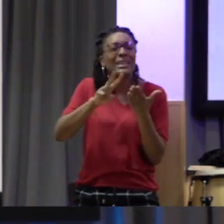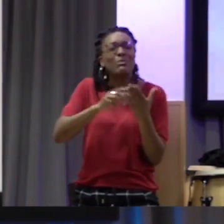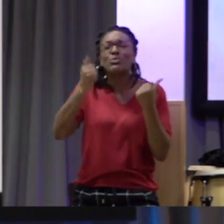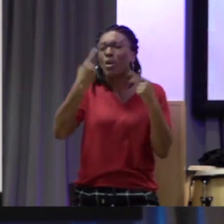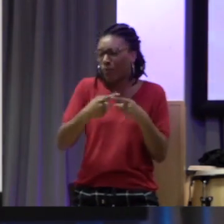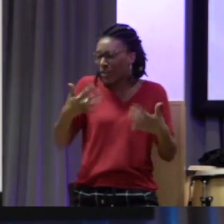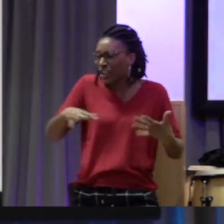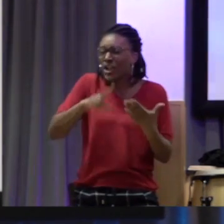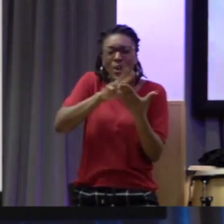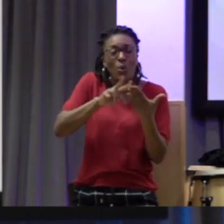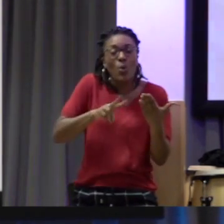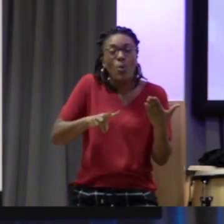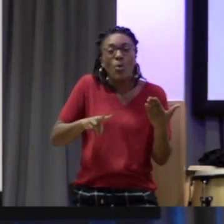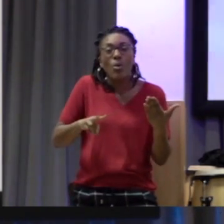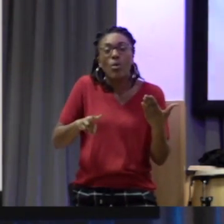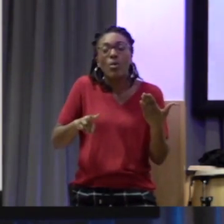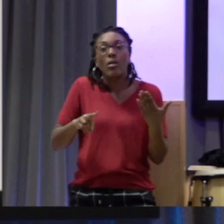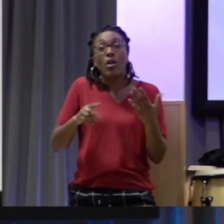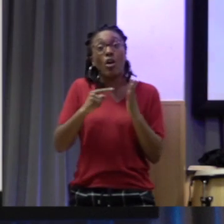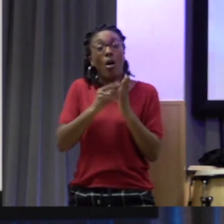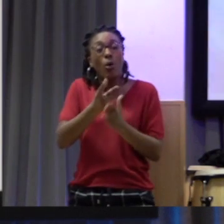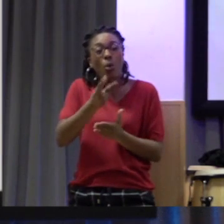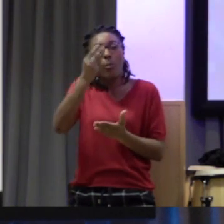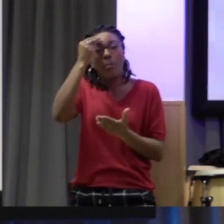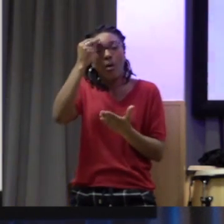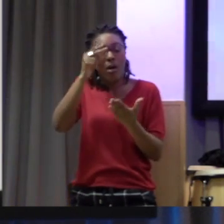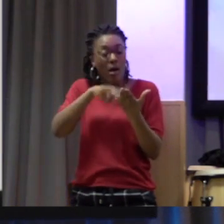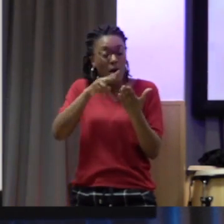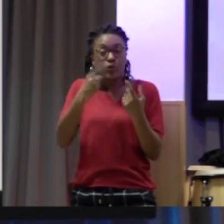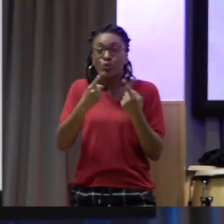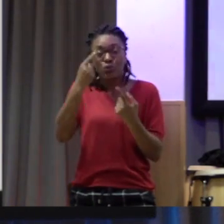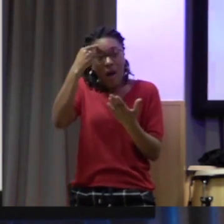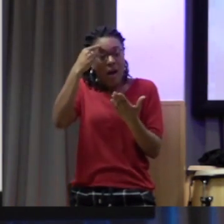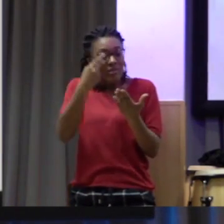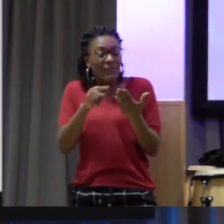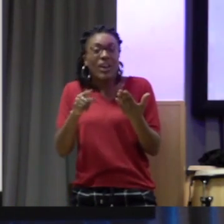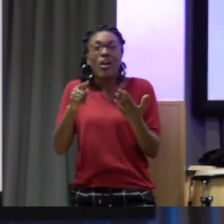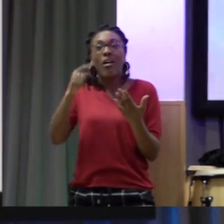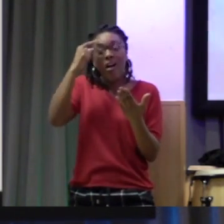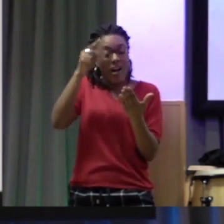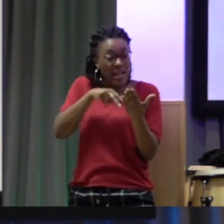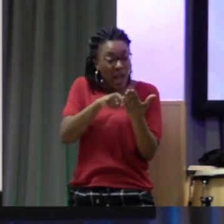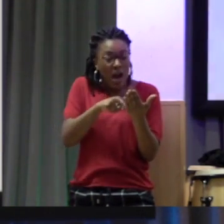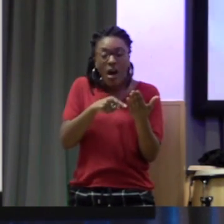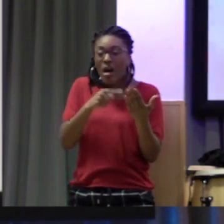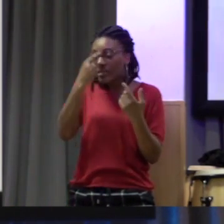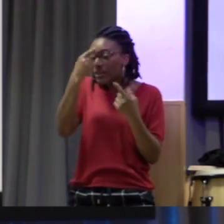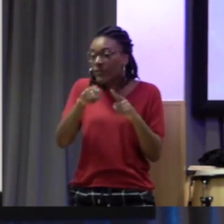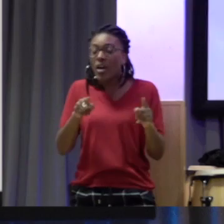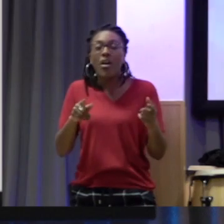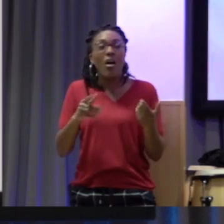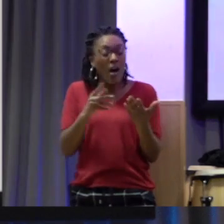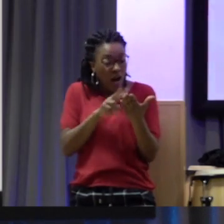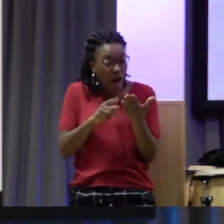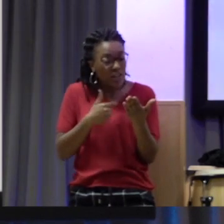état de compréhension, mais vous avez une autre pensée de ce que vous venez de lire. Et il peut y